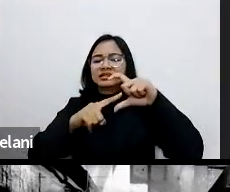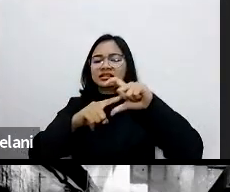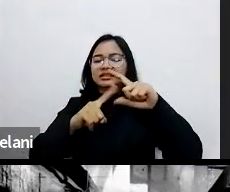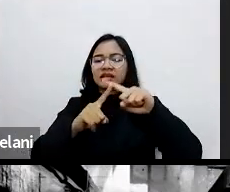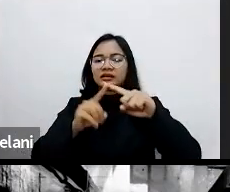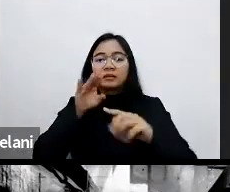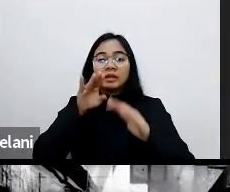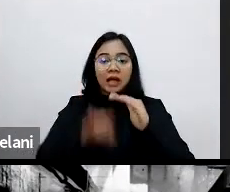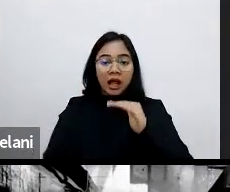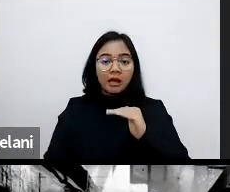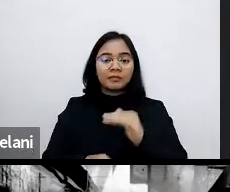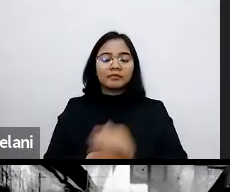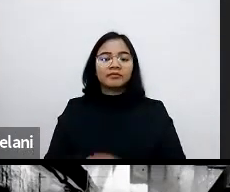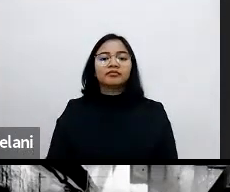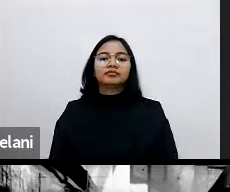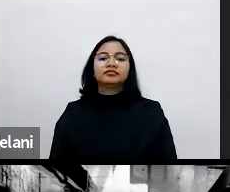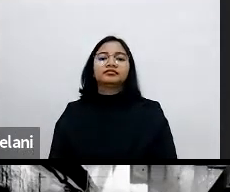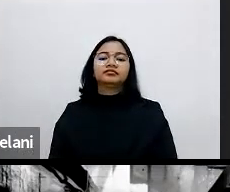Iya,